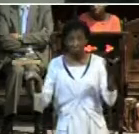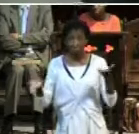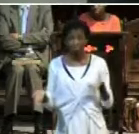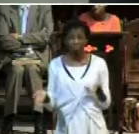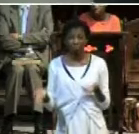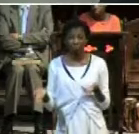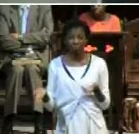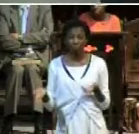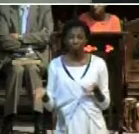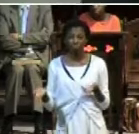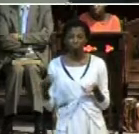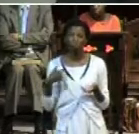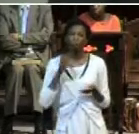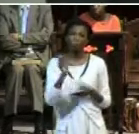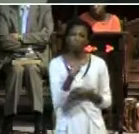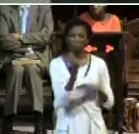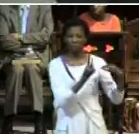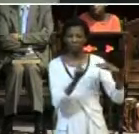Réaction des disciples.